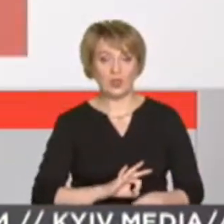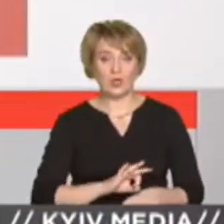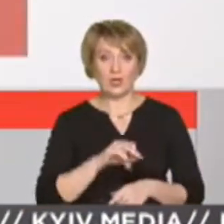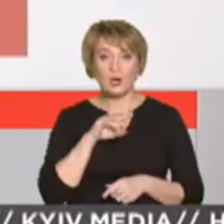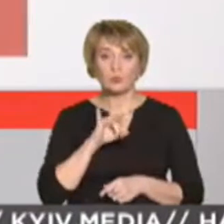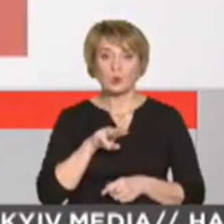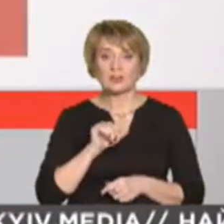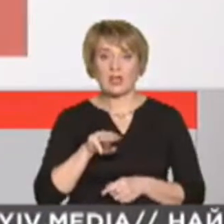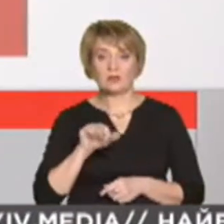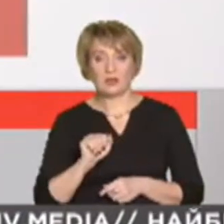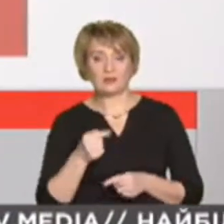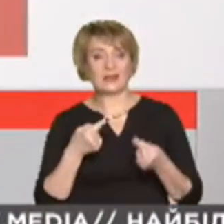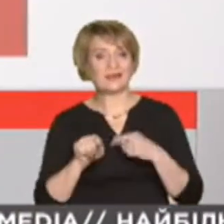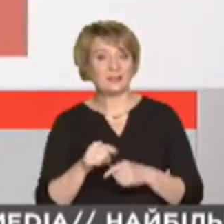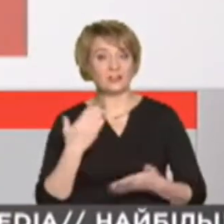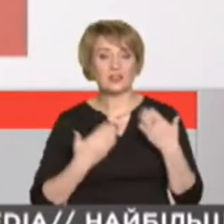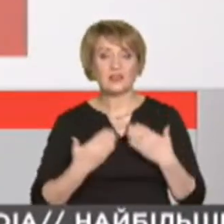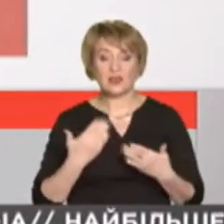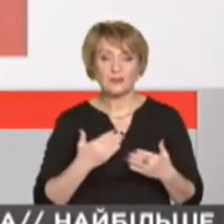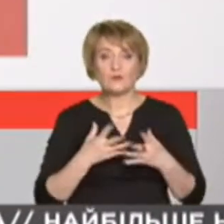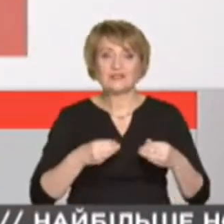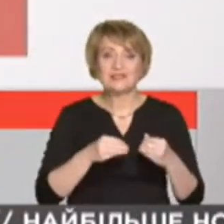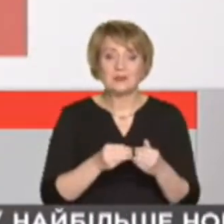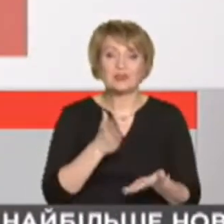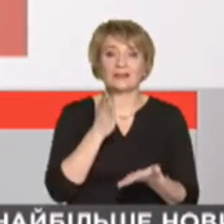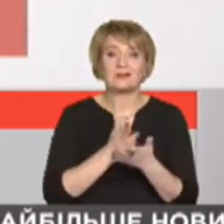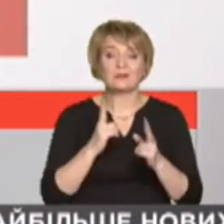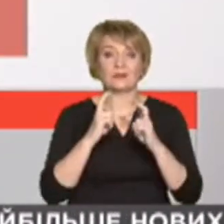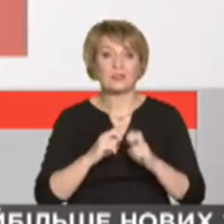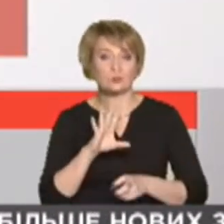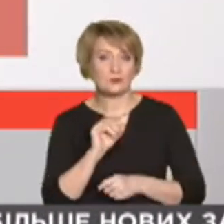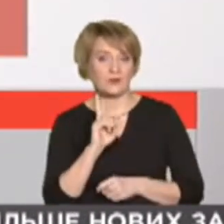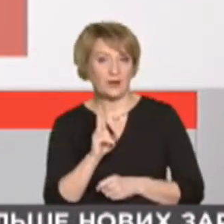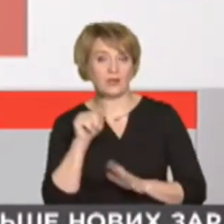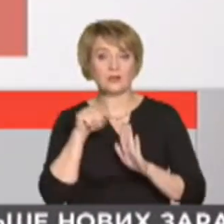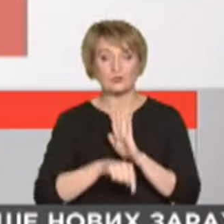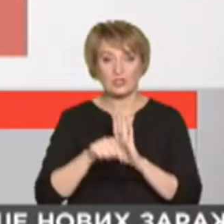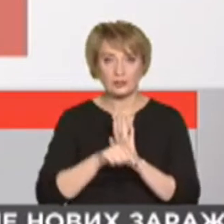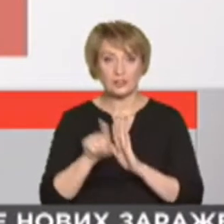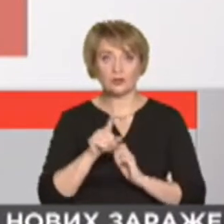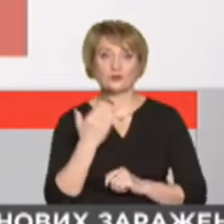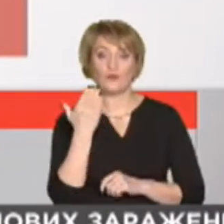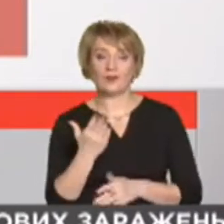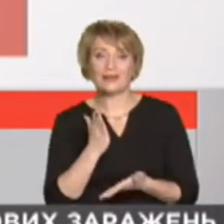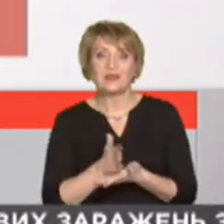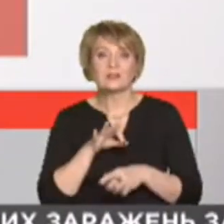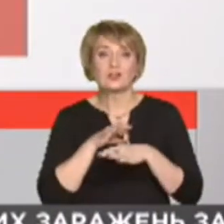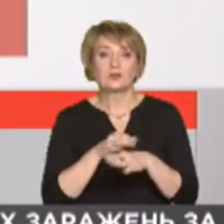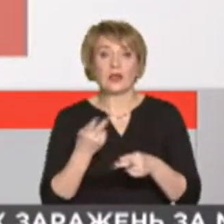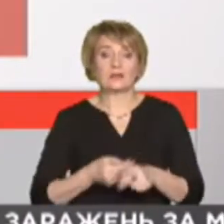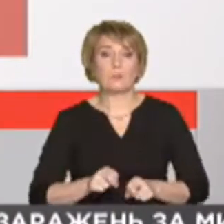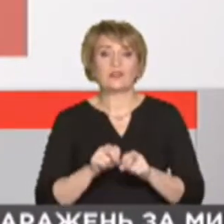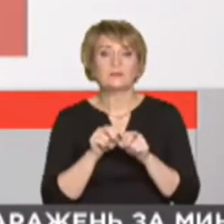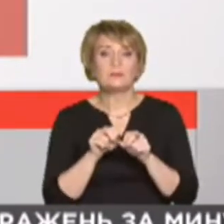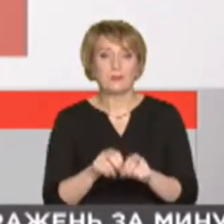та інші. Якщо серед членів вашої сім'ї був діагностований рак, чи означає це, що ви є носієм